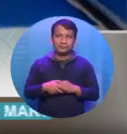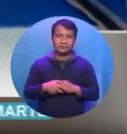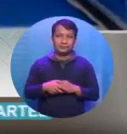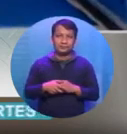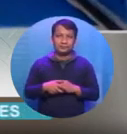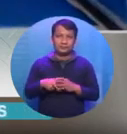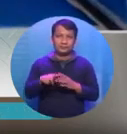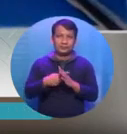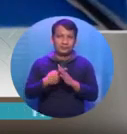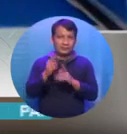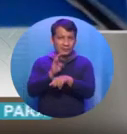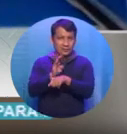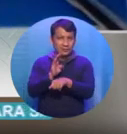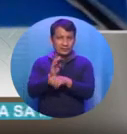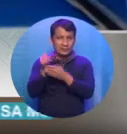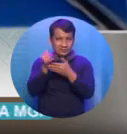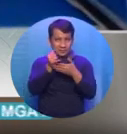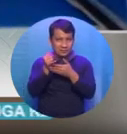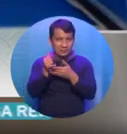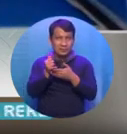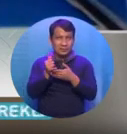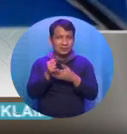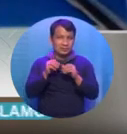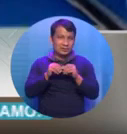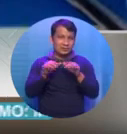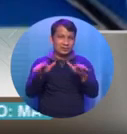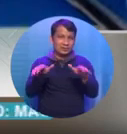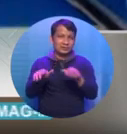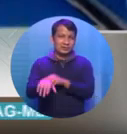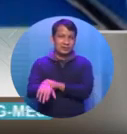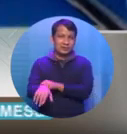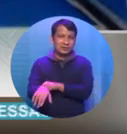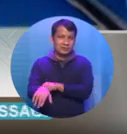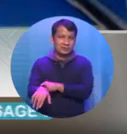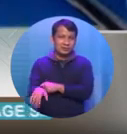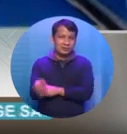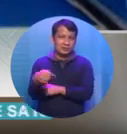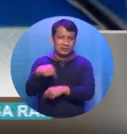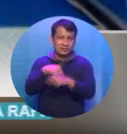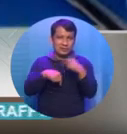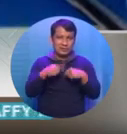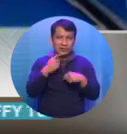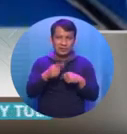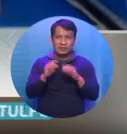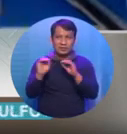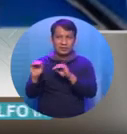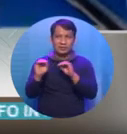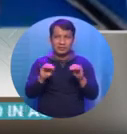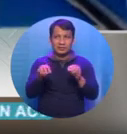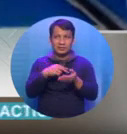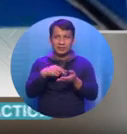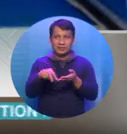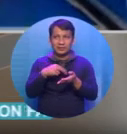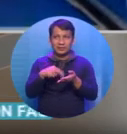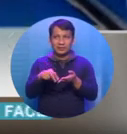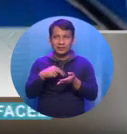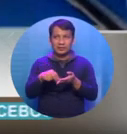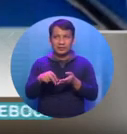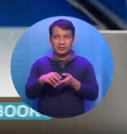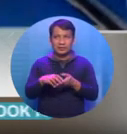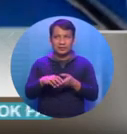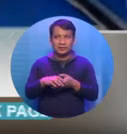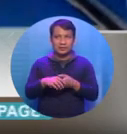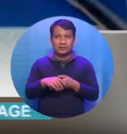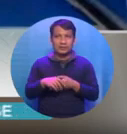ako mag-start mag-video po ng mga ganon, nag-pandemic po. Pero before po the pandemic, nagtuturo na po ako ng mga dance teacher.